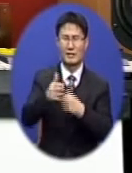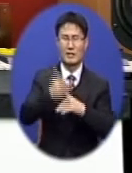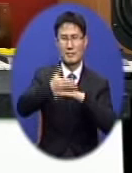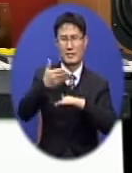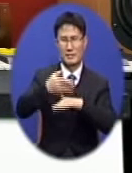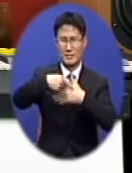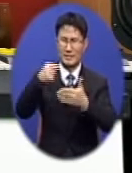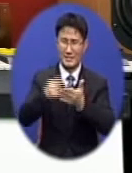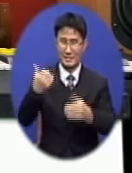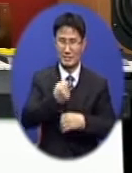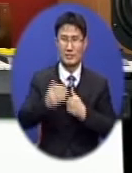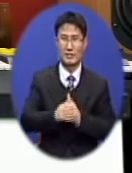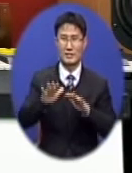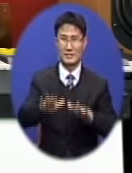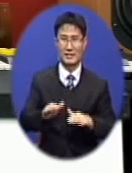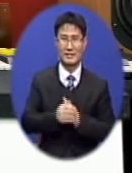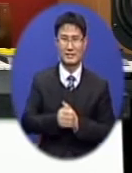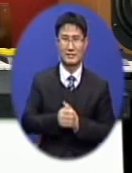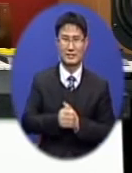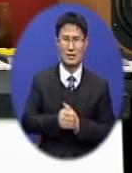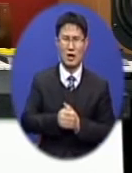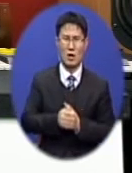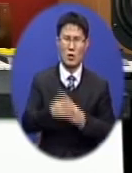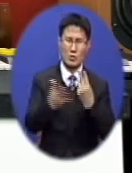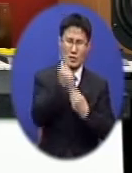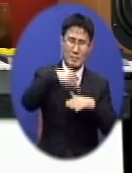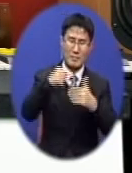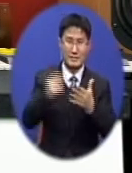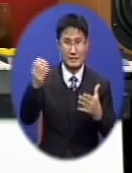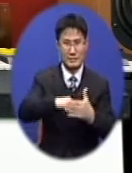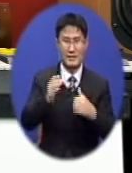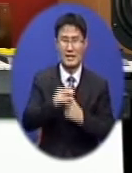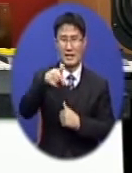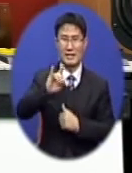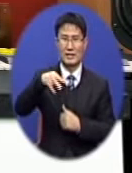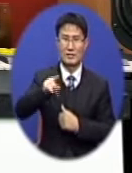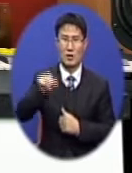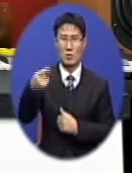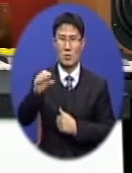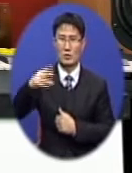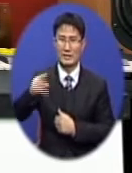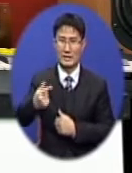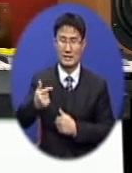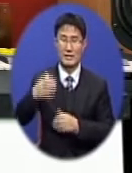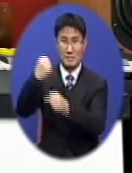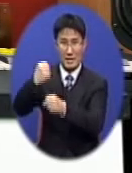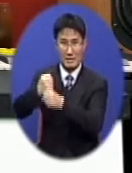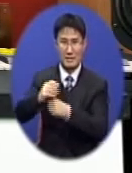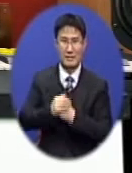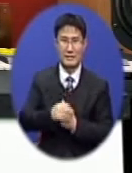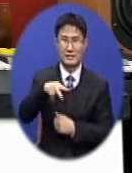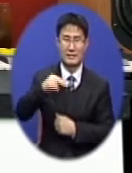감사하는 마음으로 네. 저희가 통일의 염원을 담은 네. 개성공단에서 만든 시스브로